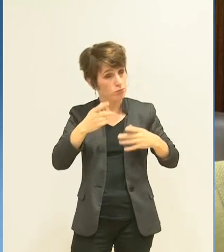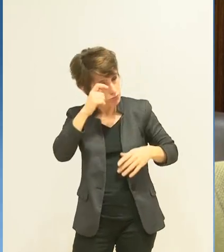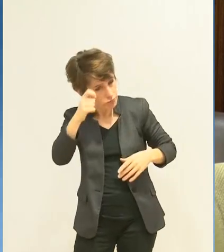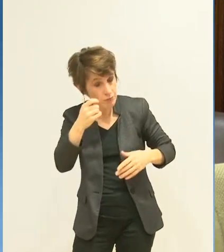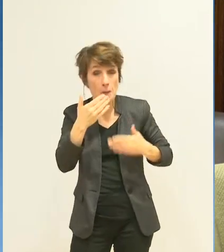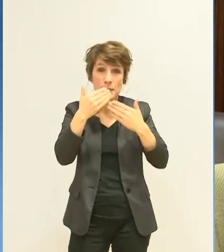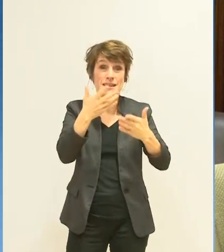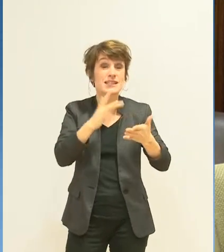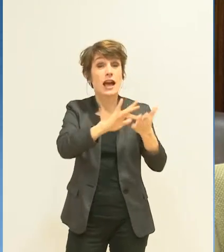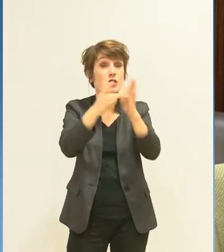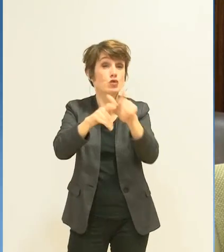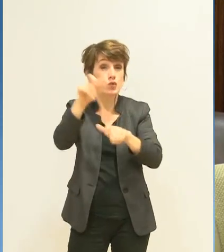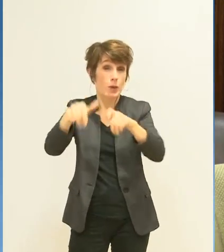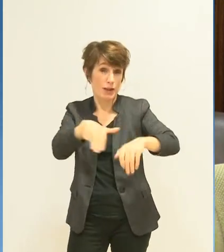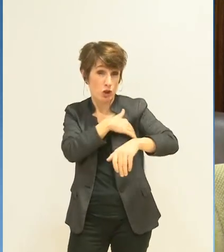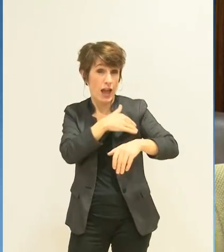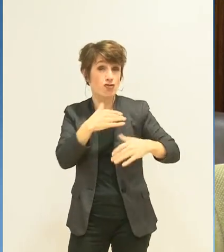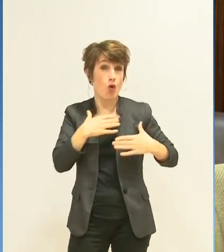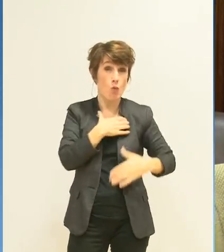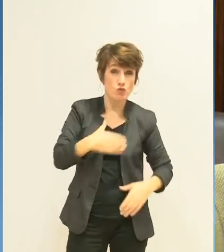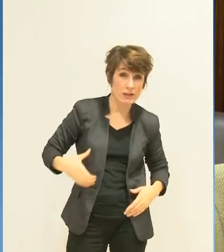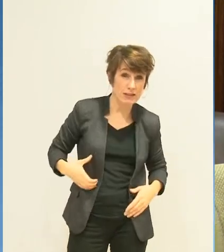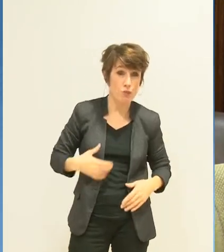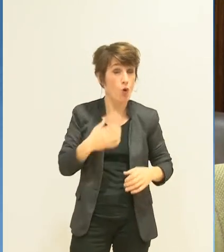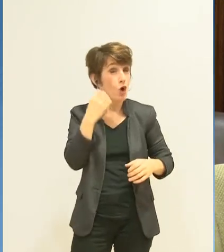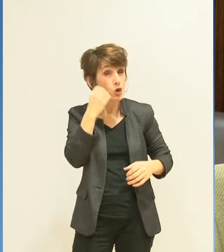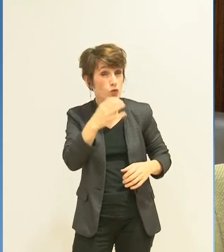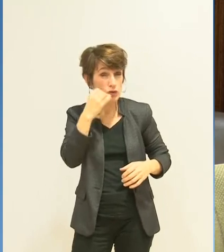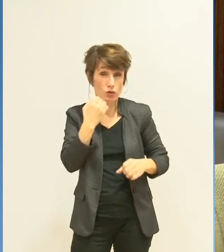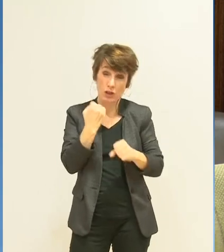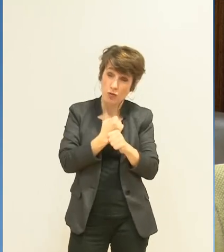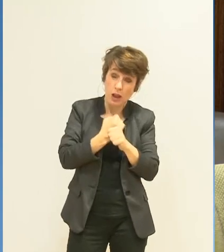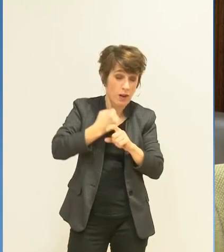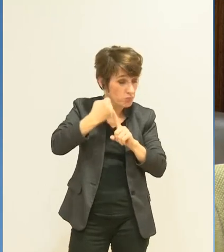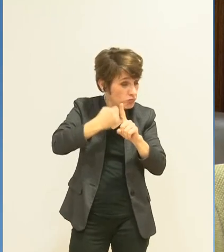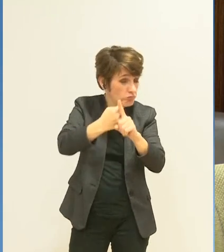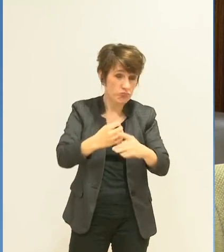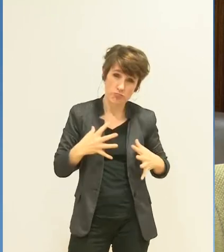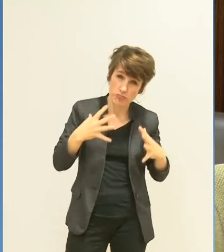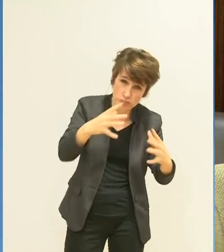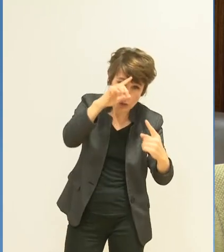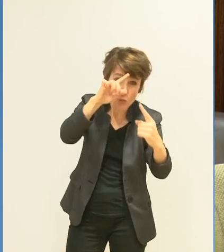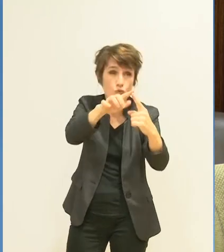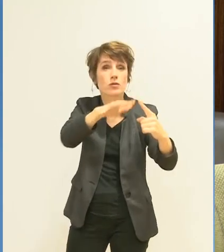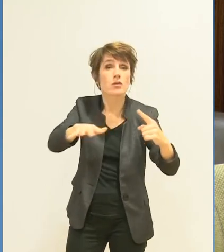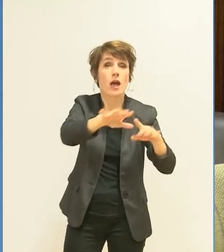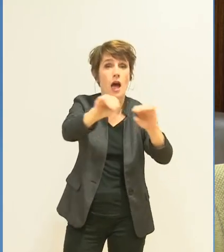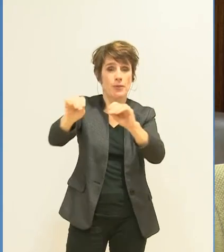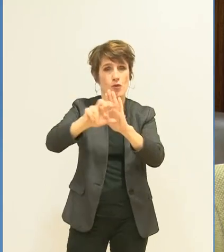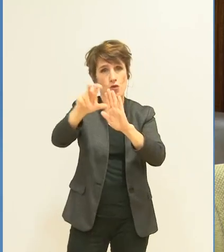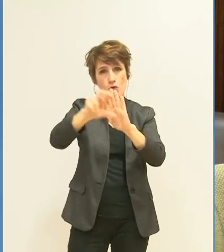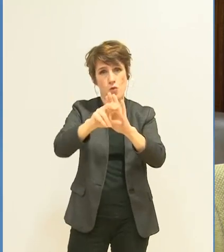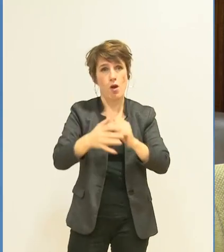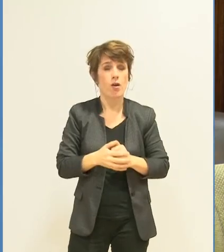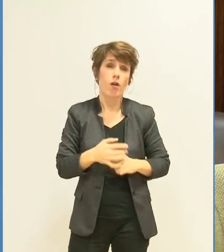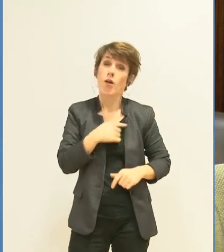qui oeuvrent chaque jour en faveur du service public municipal au service des grenoblois et les grenobloises nous ne faisons